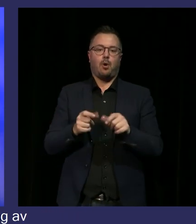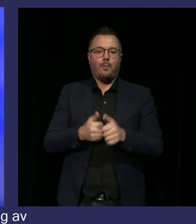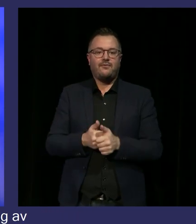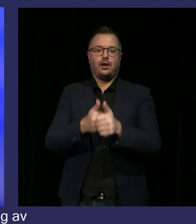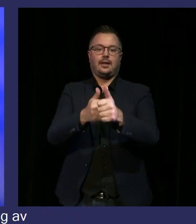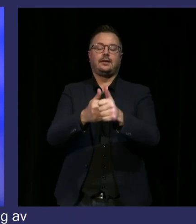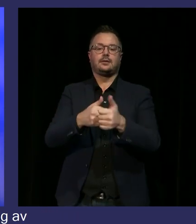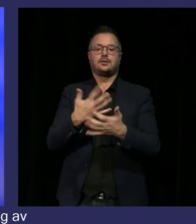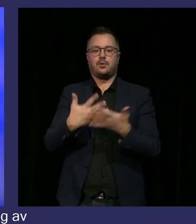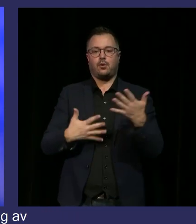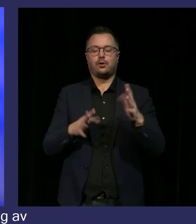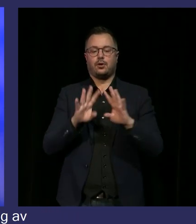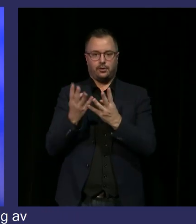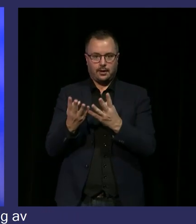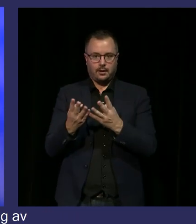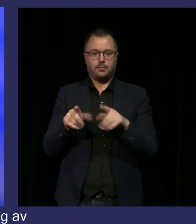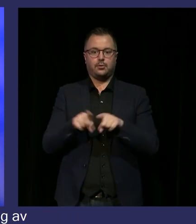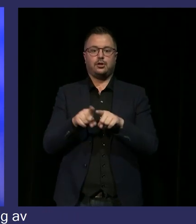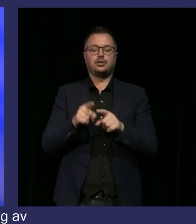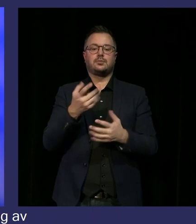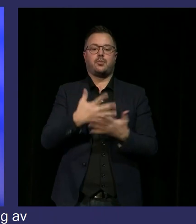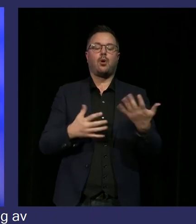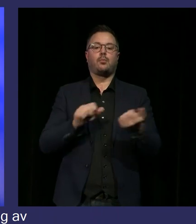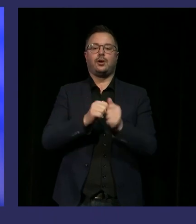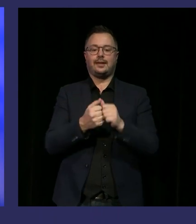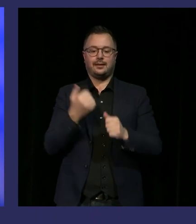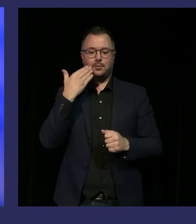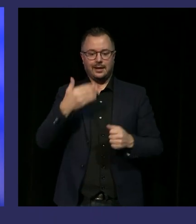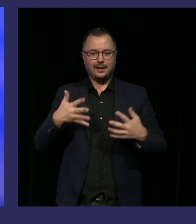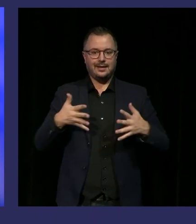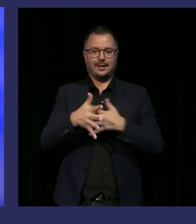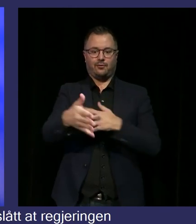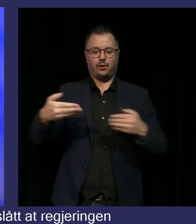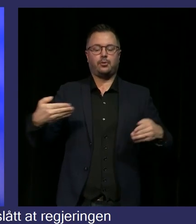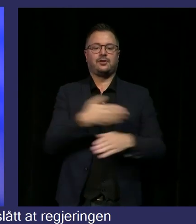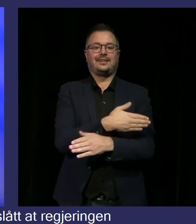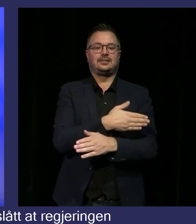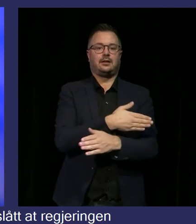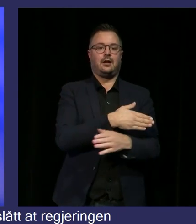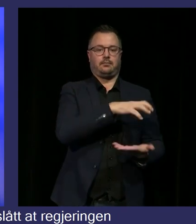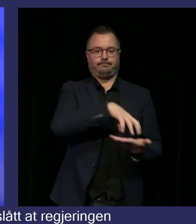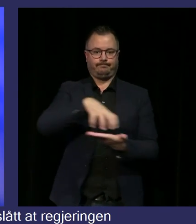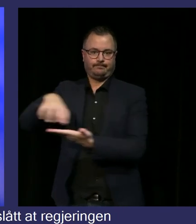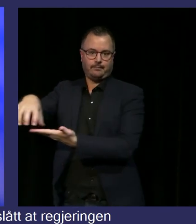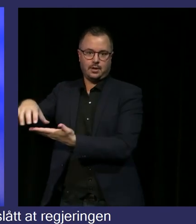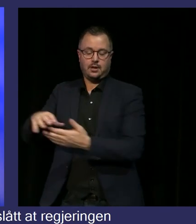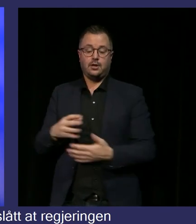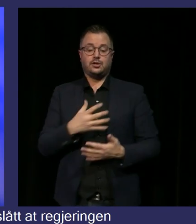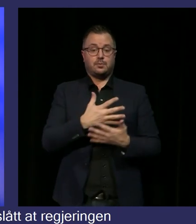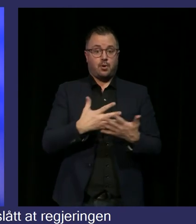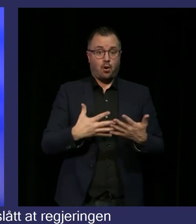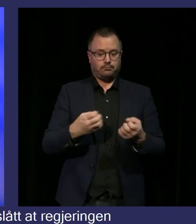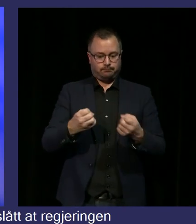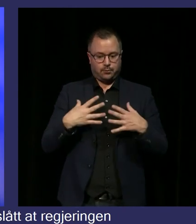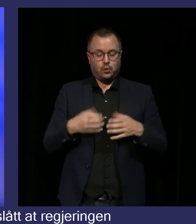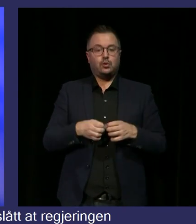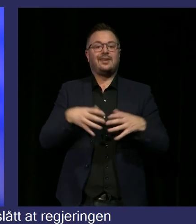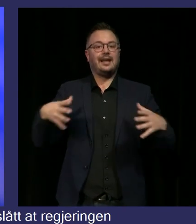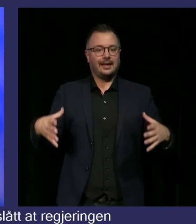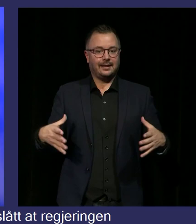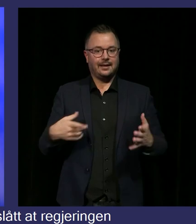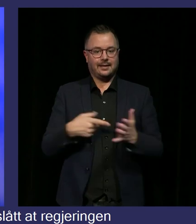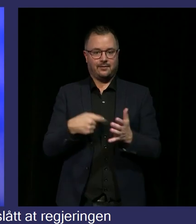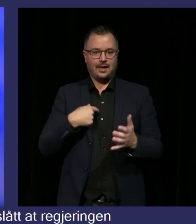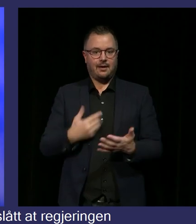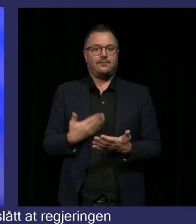sikrer gjennomføring av språkpolitikken på tvers av sektorene. Språk utvikler oss, og derfor jeg foreslått